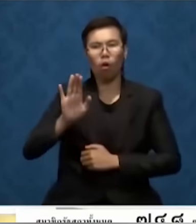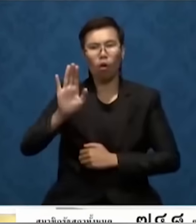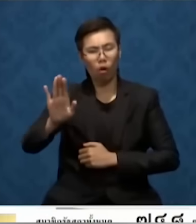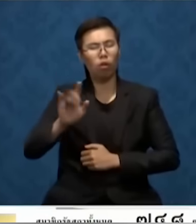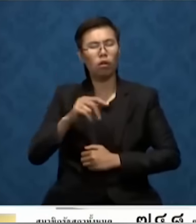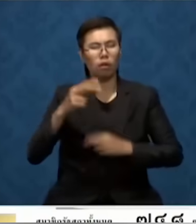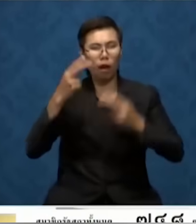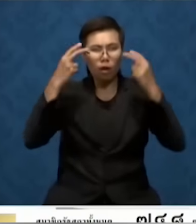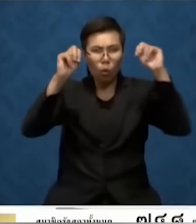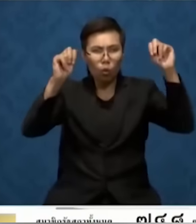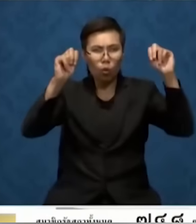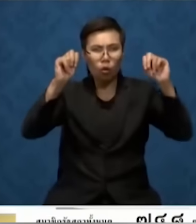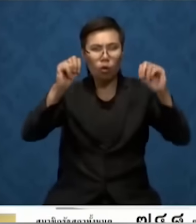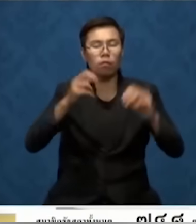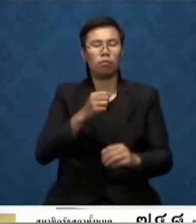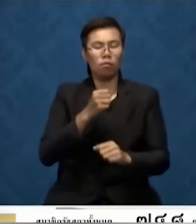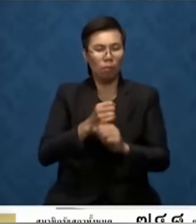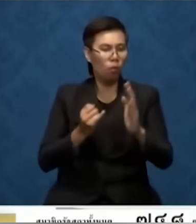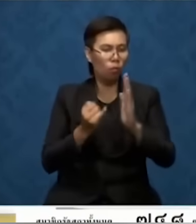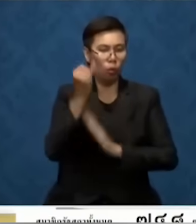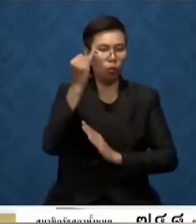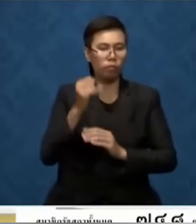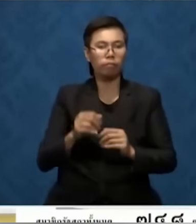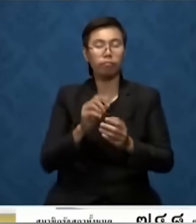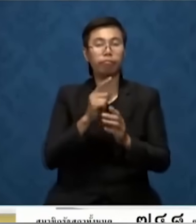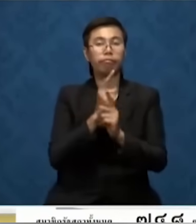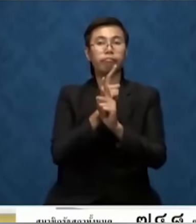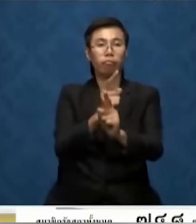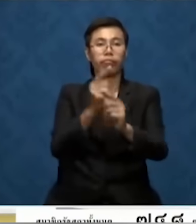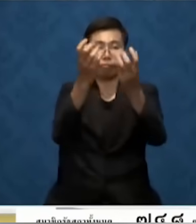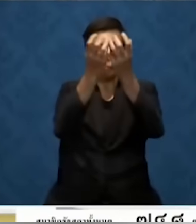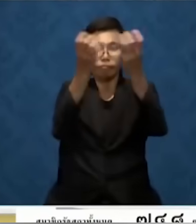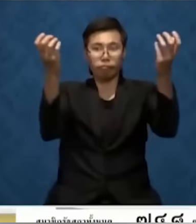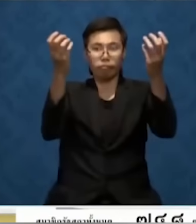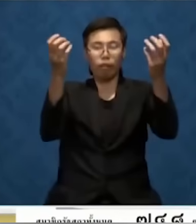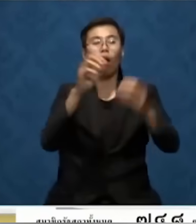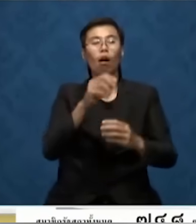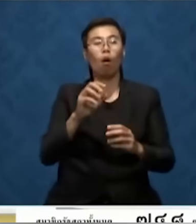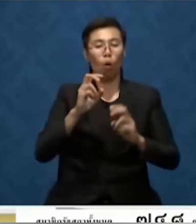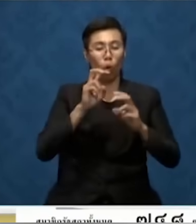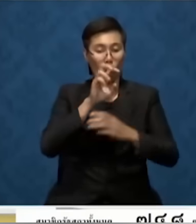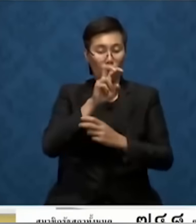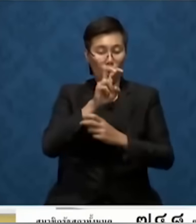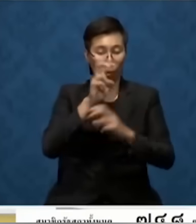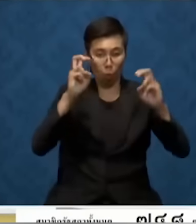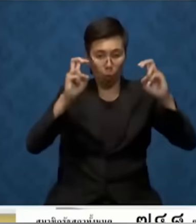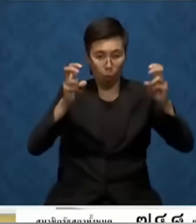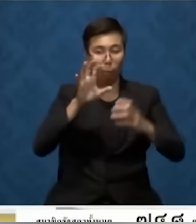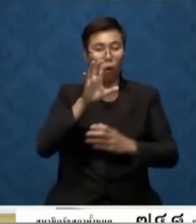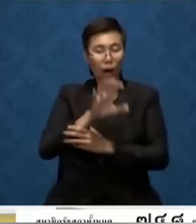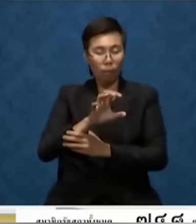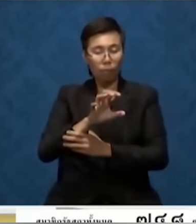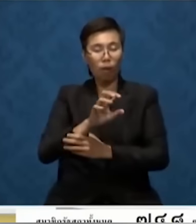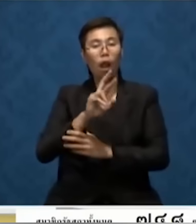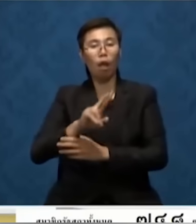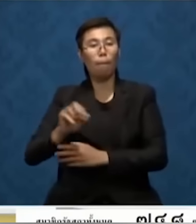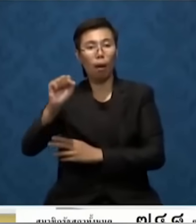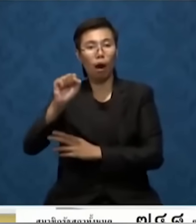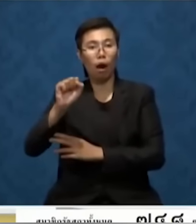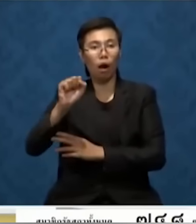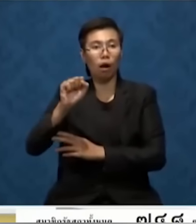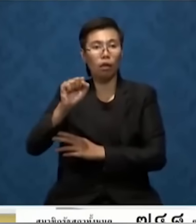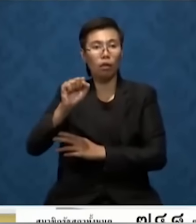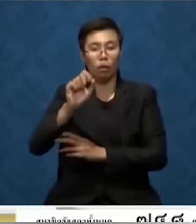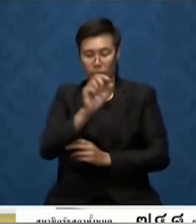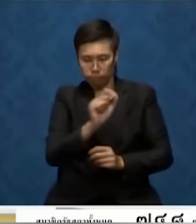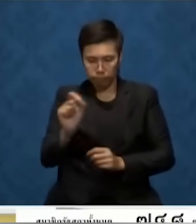ฐมนตรีนั้นเป็นไปด้วยความถูกต้องตามรัฐธรรมนูญตามข้อบังคับของรัฐสภาซึ่งได้บัญญัติไว้ทุกประ